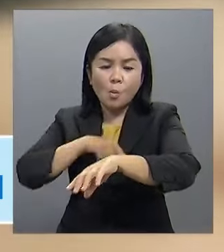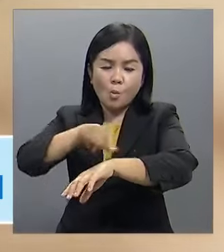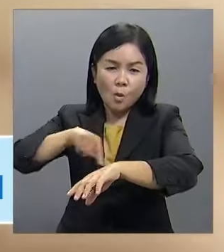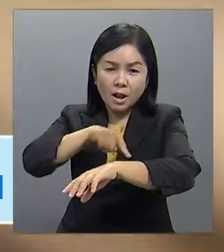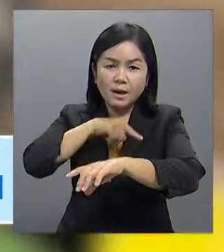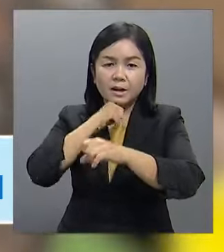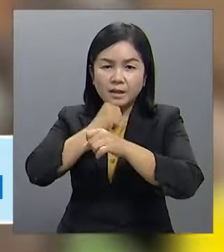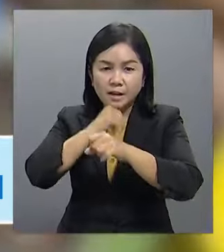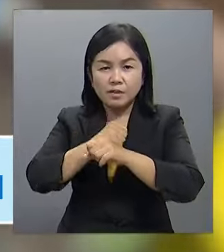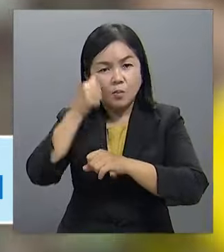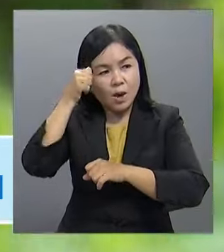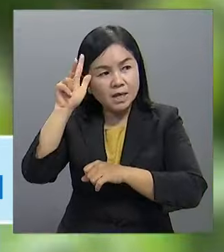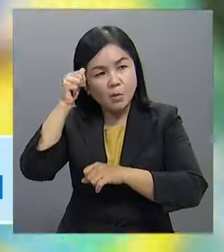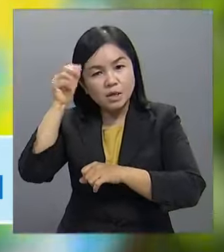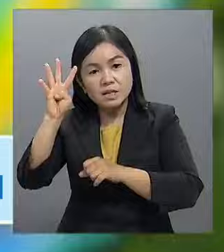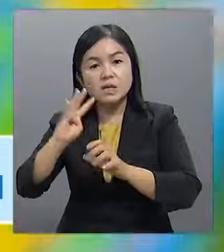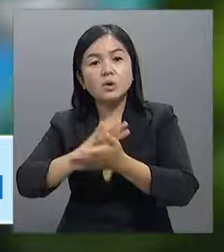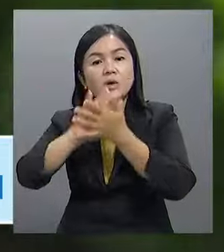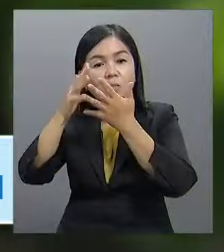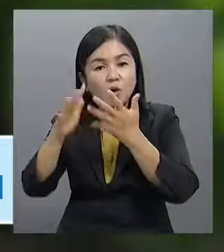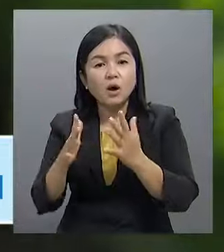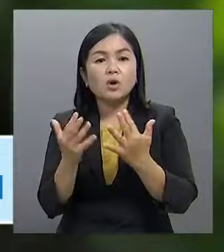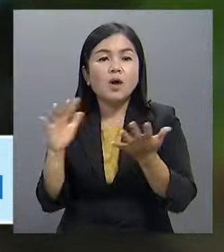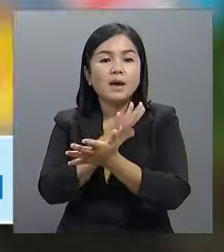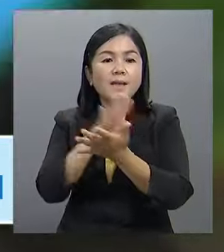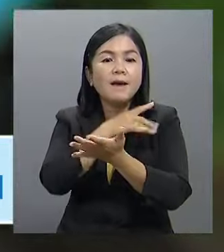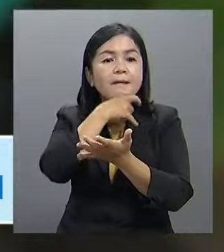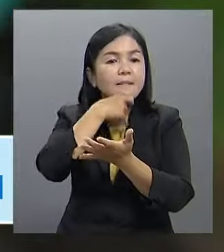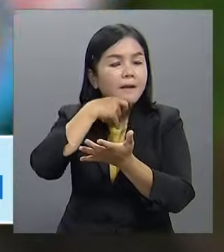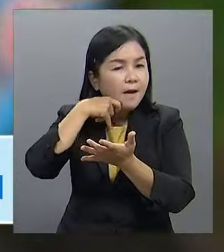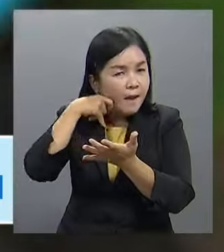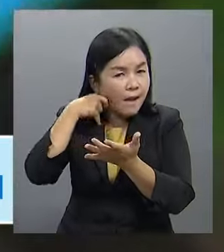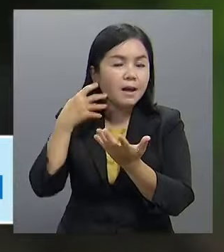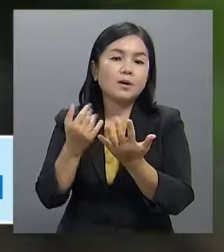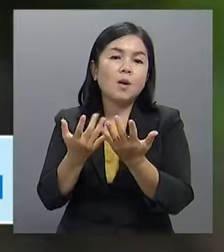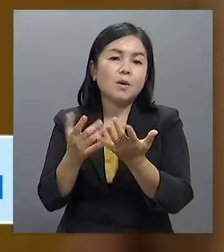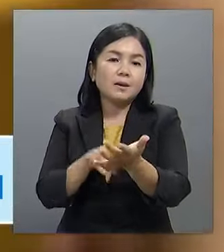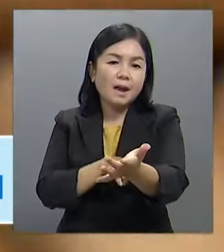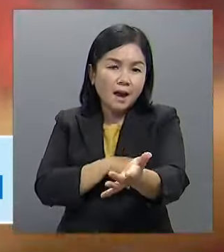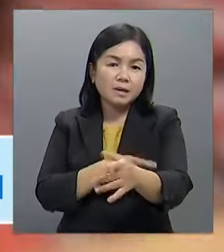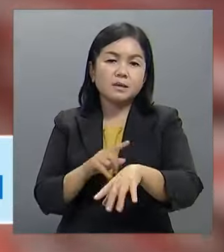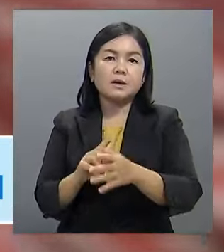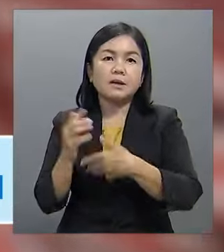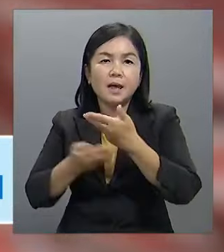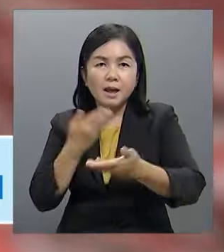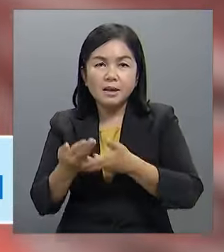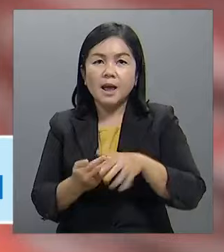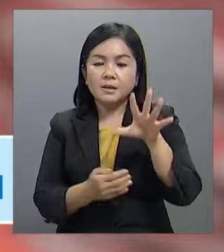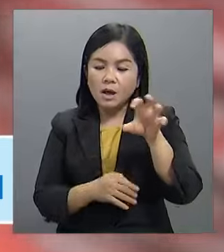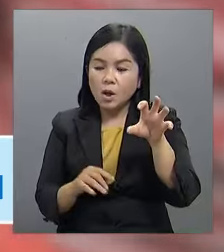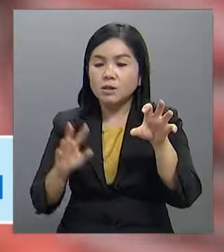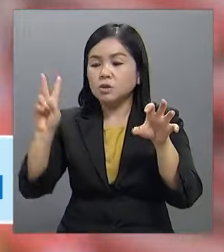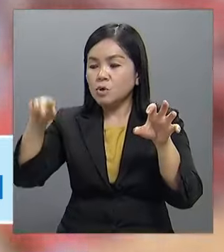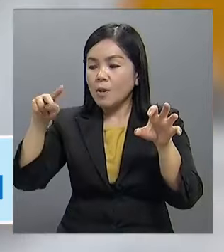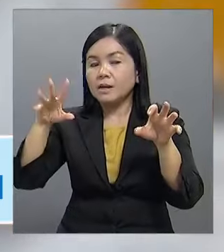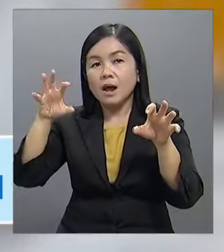3-4 วันเพราะต้องรอให้ตัวกระดาษแห้งเลยใช้ระยะเวลานานค่ะ ราคาเริ่ม ต้นมีตั้งแต่500ถึง 2,500 บาทนะ